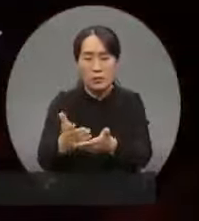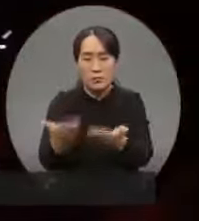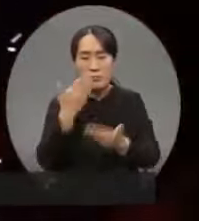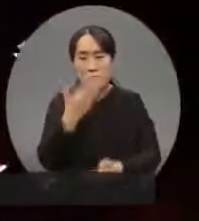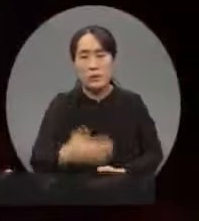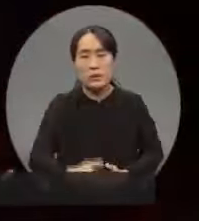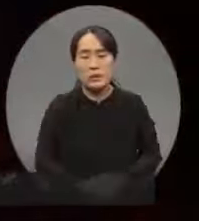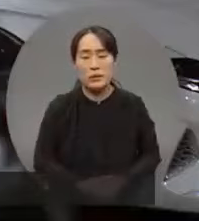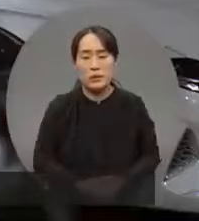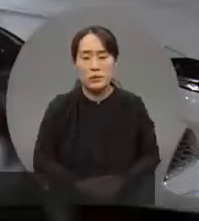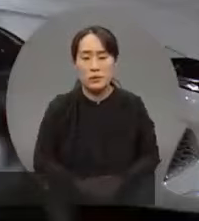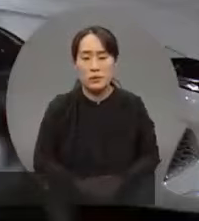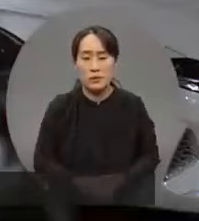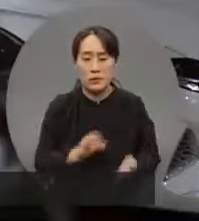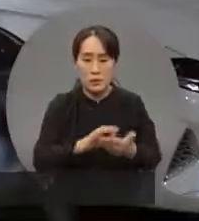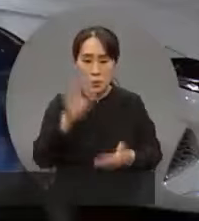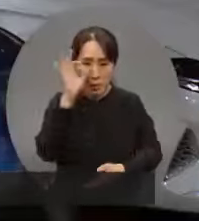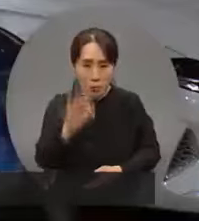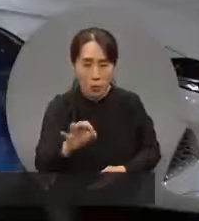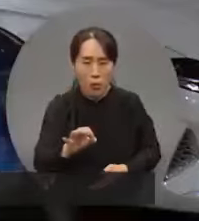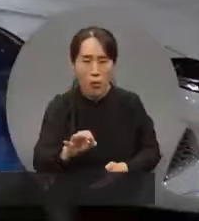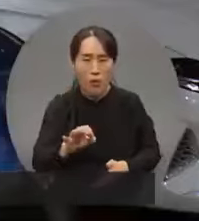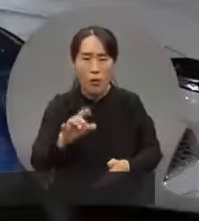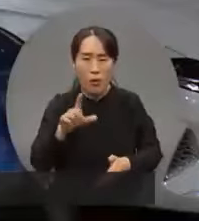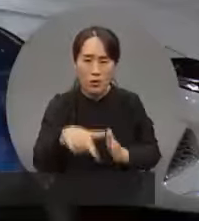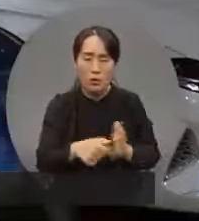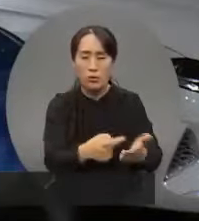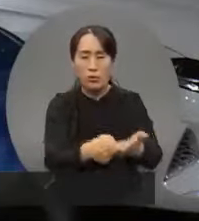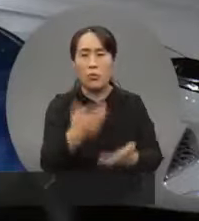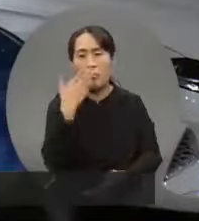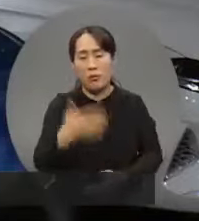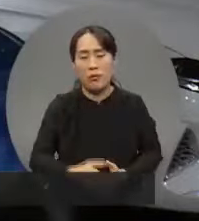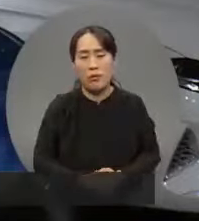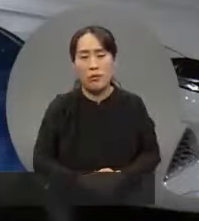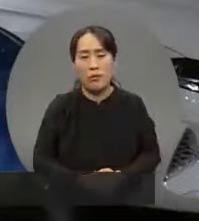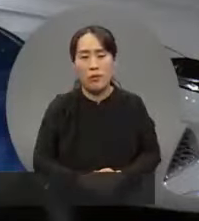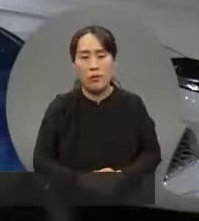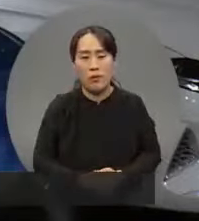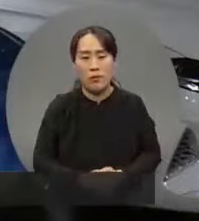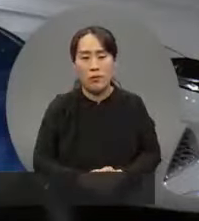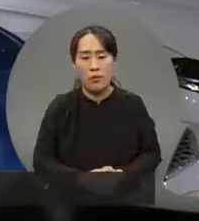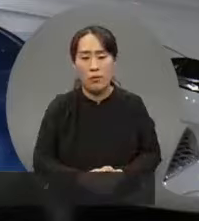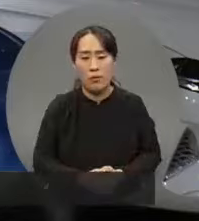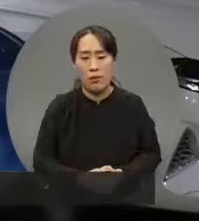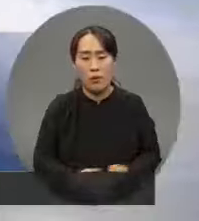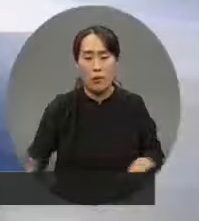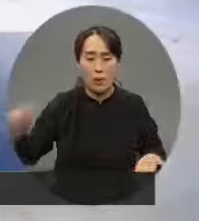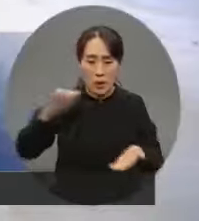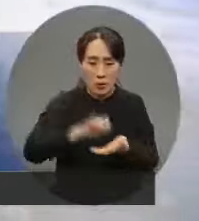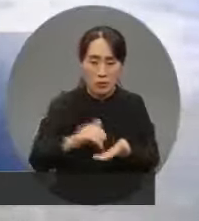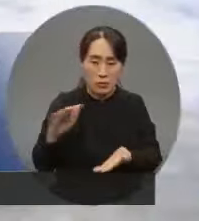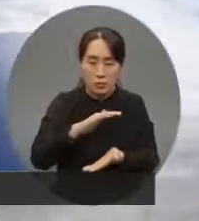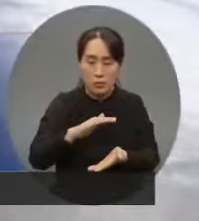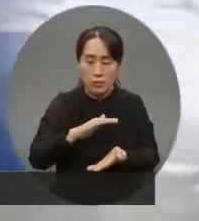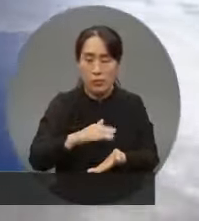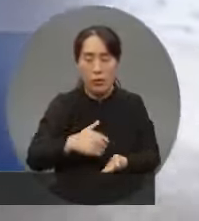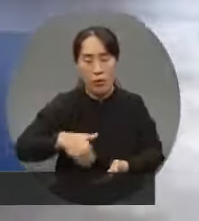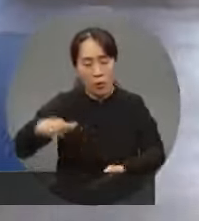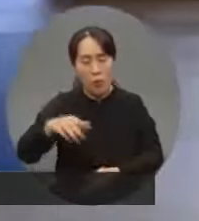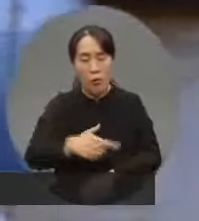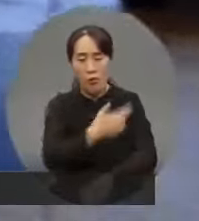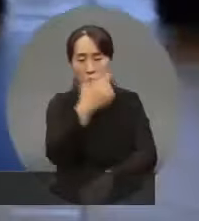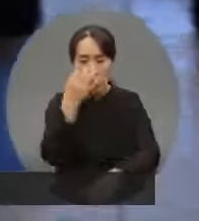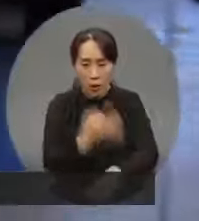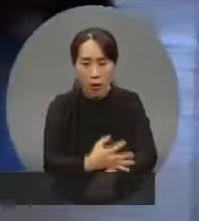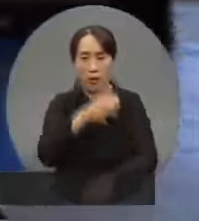돌려받을 수 있습니다. 이용해 보니까 일단 시간적인 여유가 확실히 있고요. 뭐 입국부터 출국까지 이제 시간적인 여유가 있다 보니까